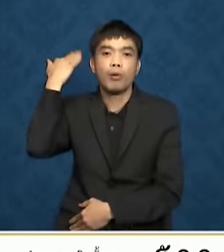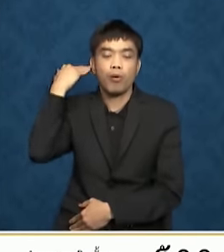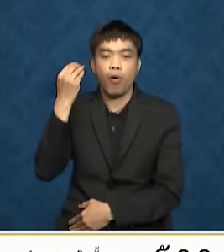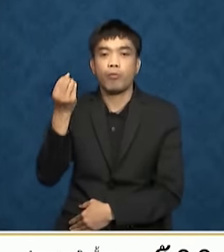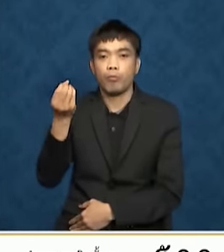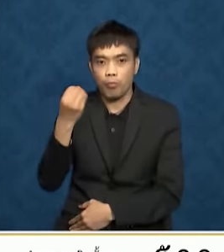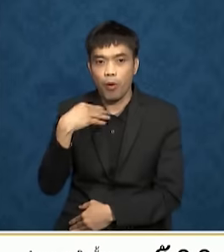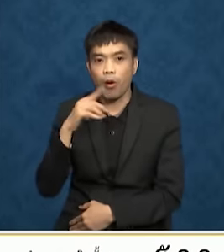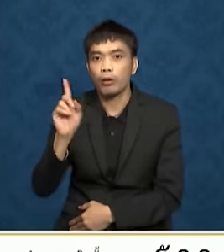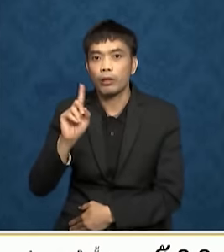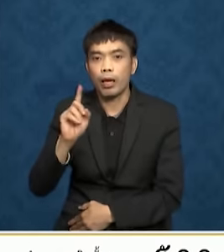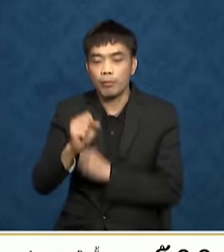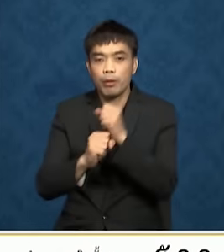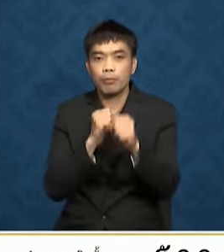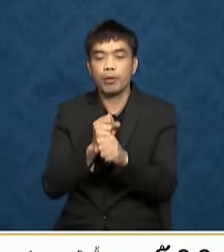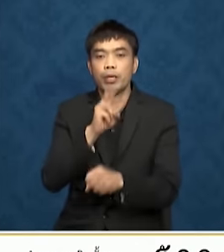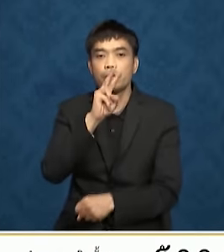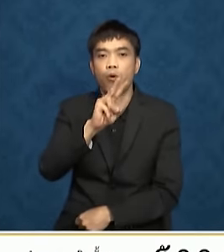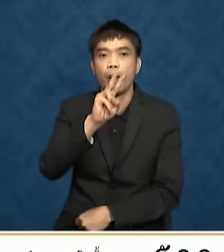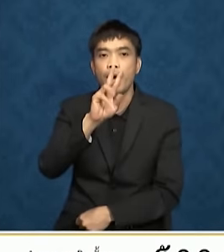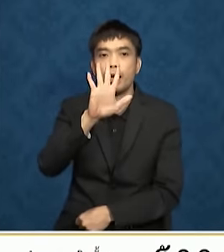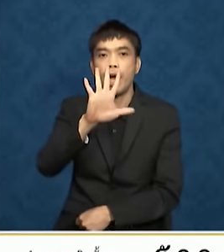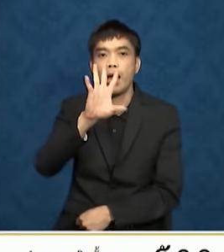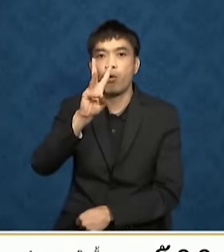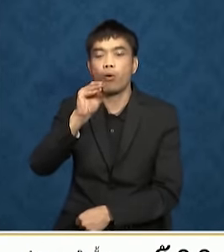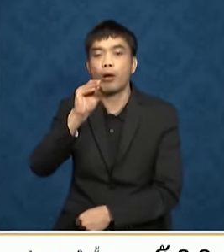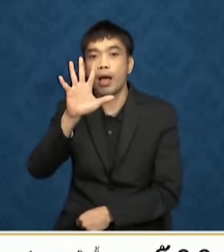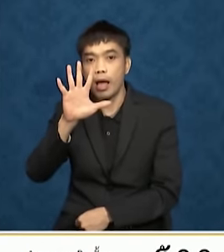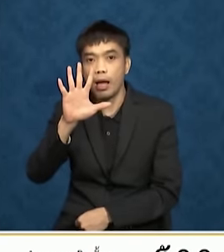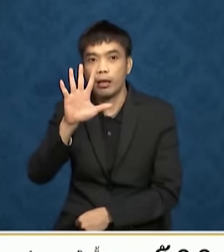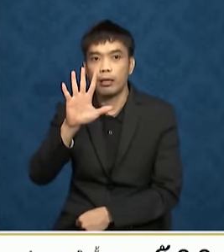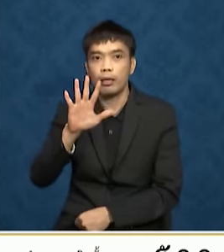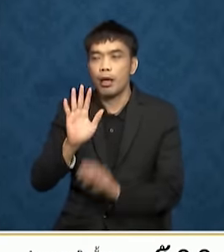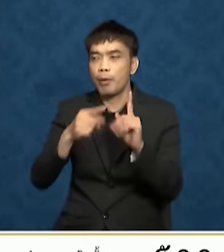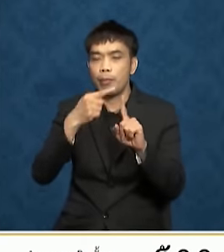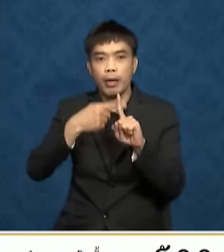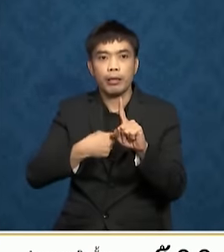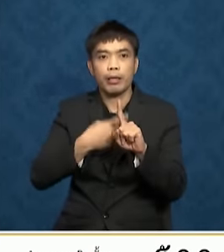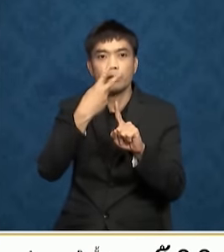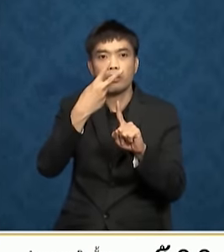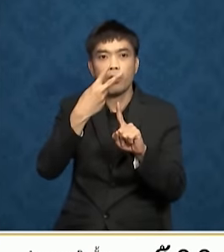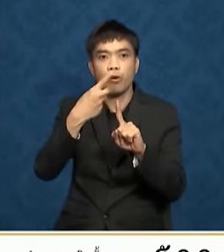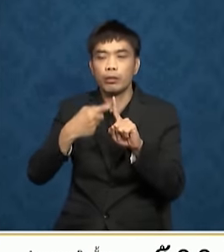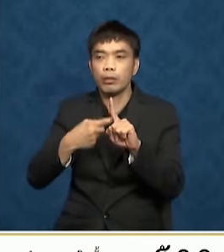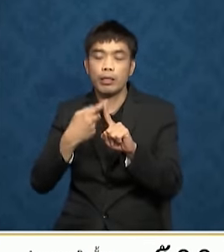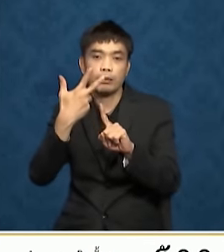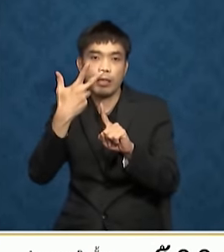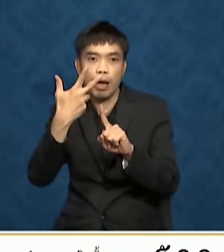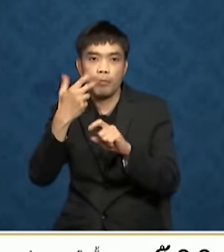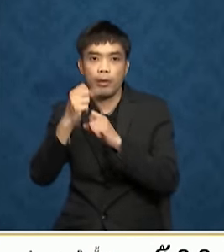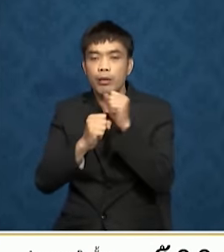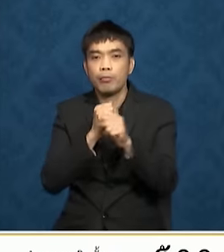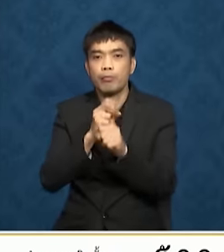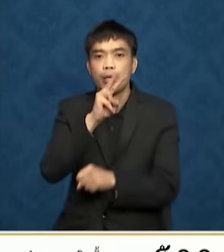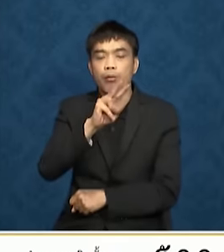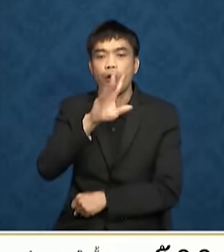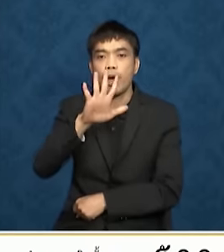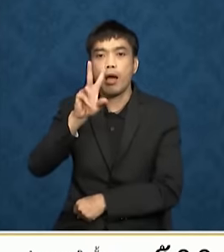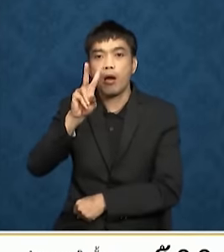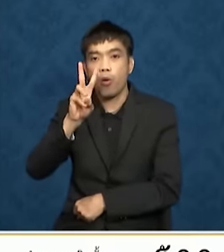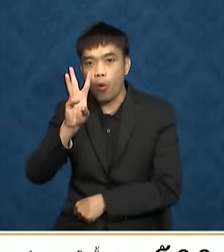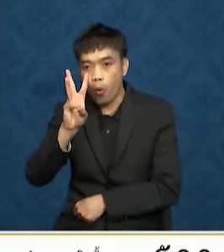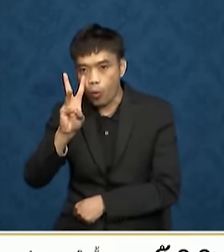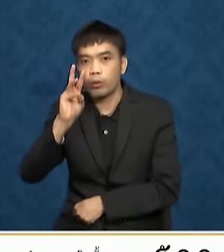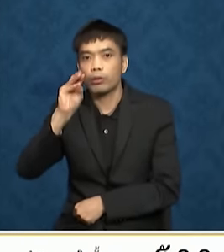ท่านได้เคยพูดไว้เมื่อปี2565ช่วงประมาณกุมภาพันธ์มีนาคม2565